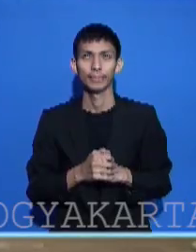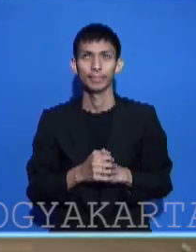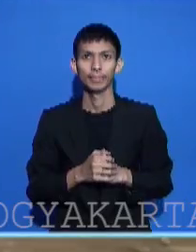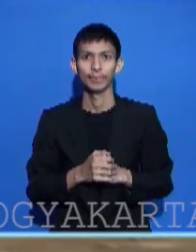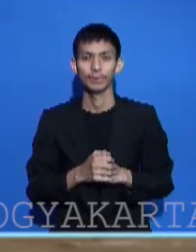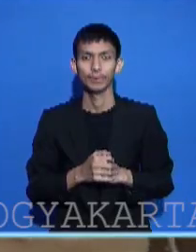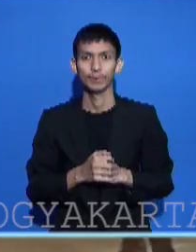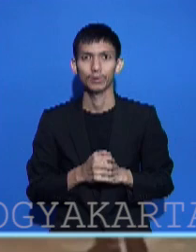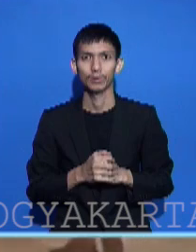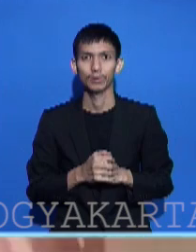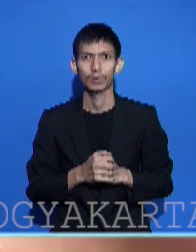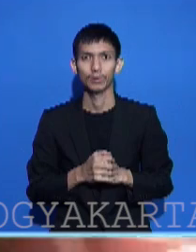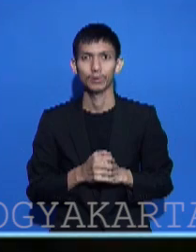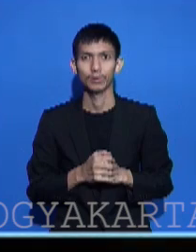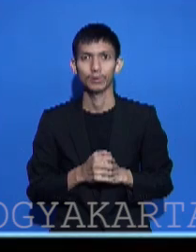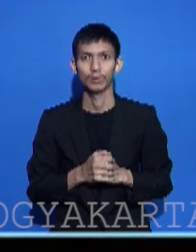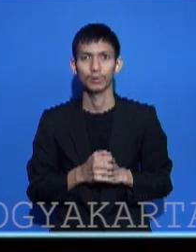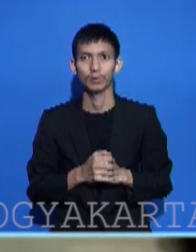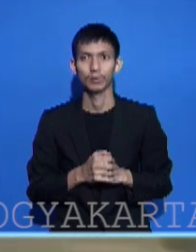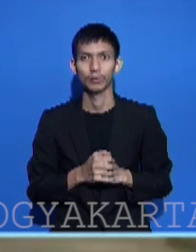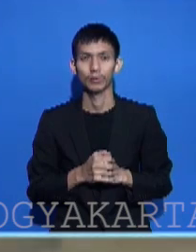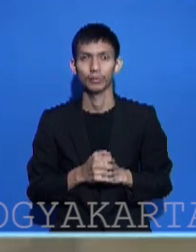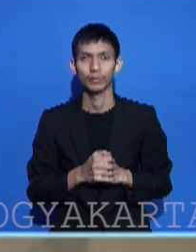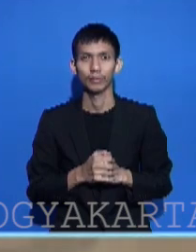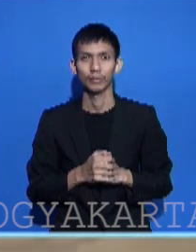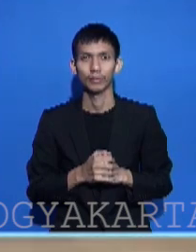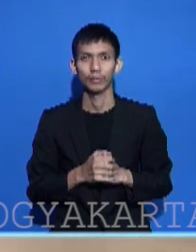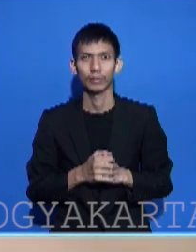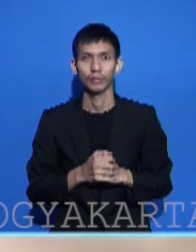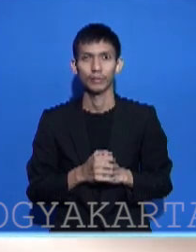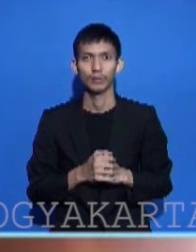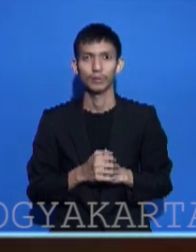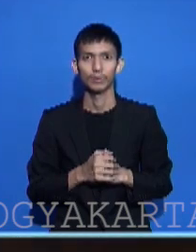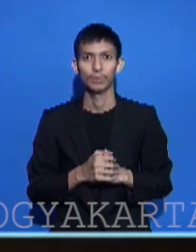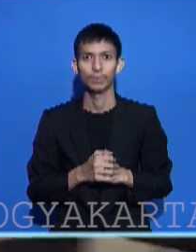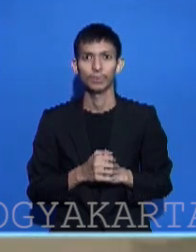Trihartanto, TVRI Yogyakarta, melaporkan.